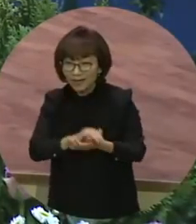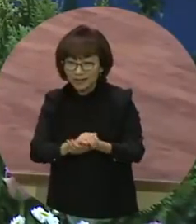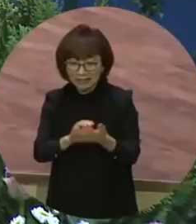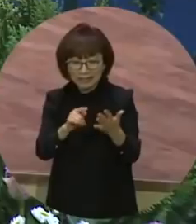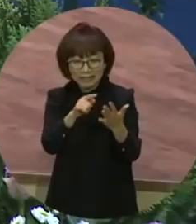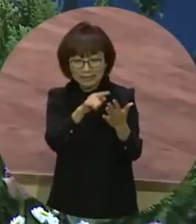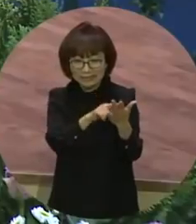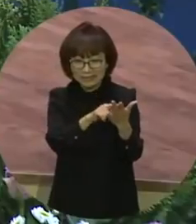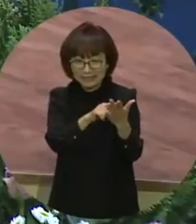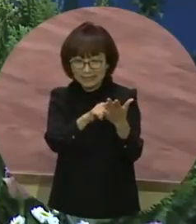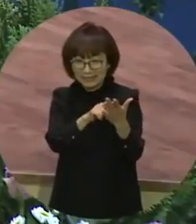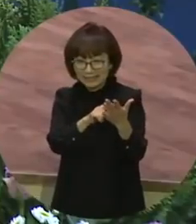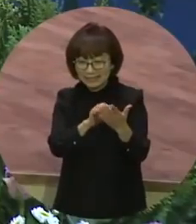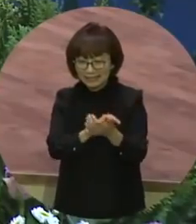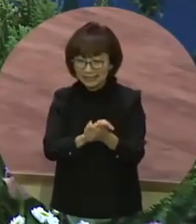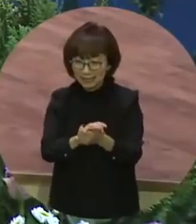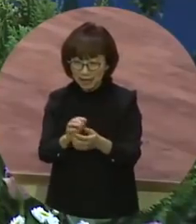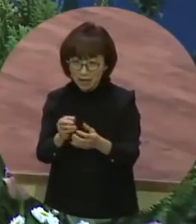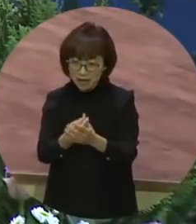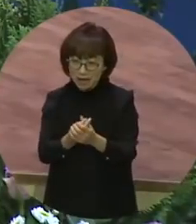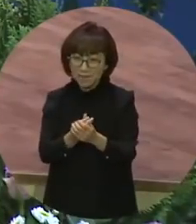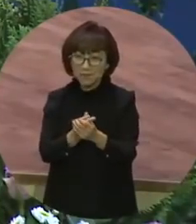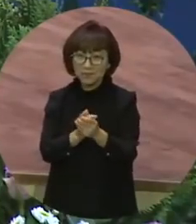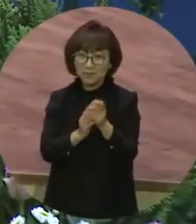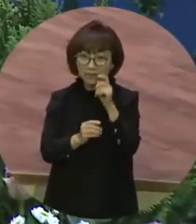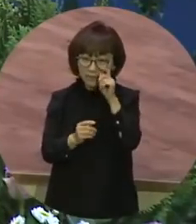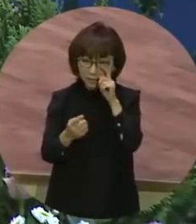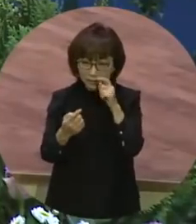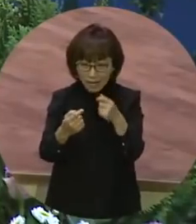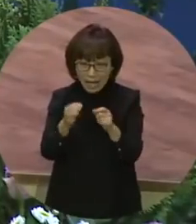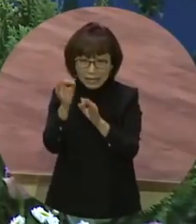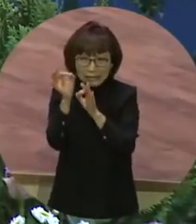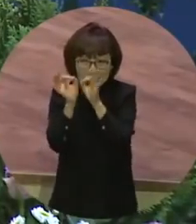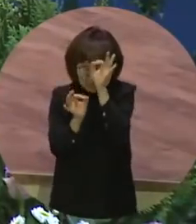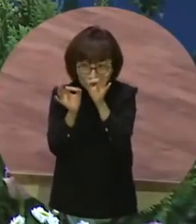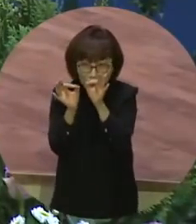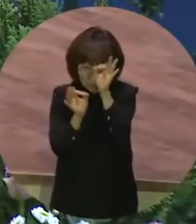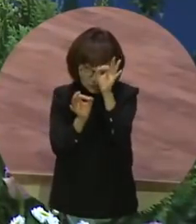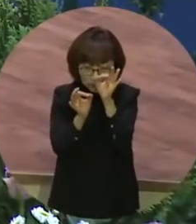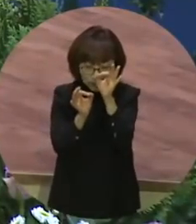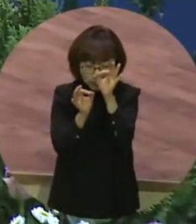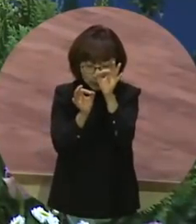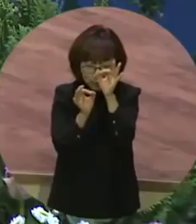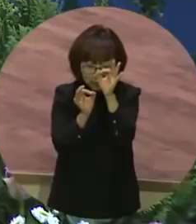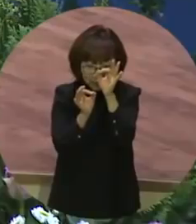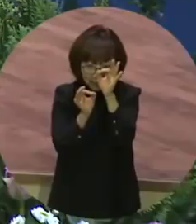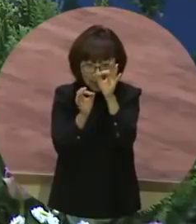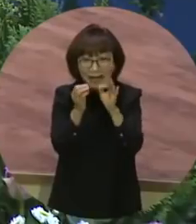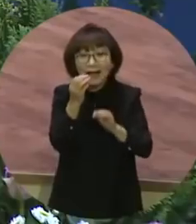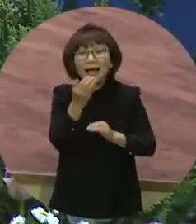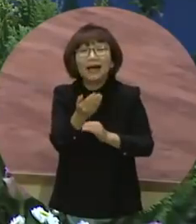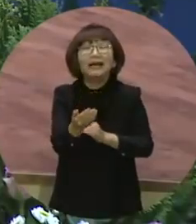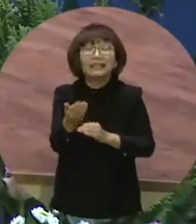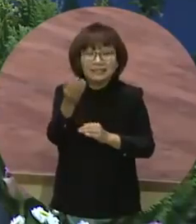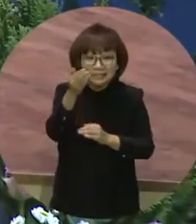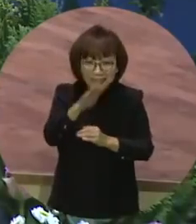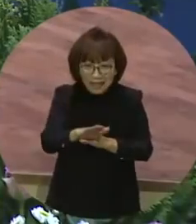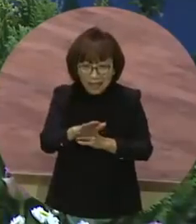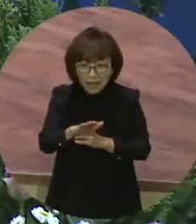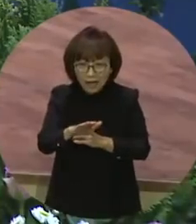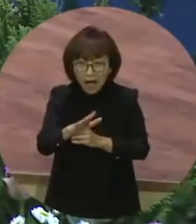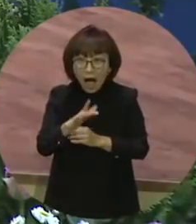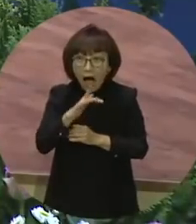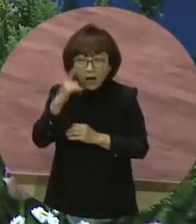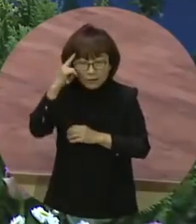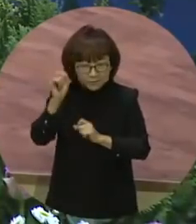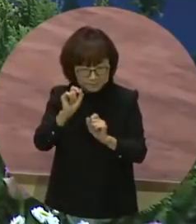그렇게 완전한 자가 없었어요. 다 실수하고 넘어졌을 때 넘어졌지만은 빨리 언약